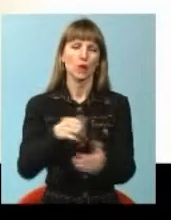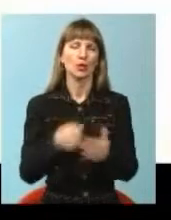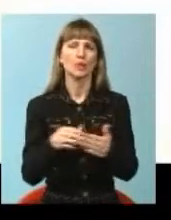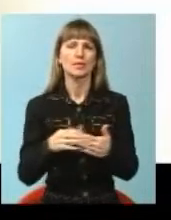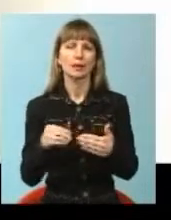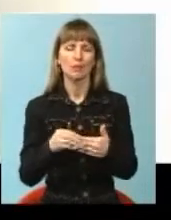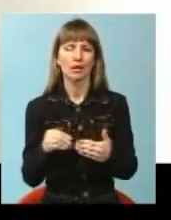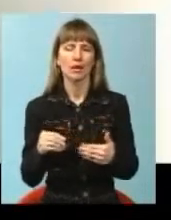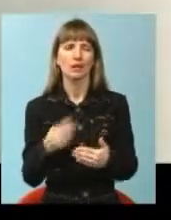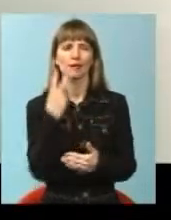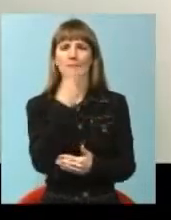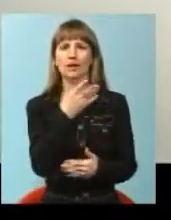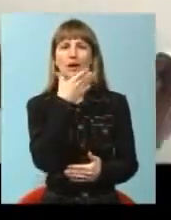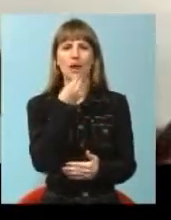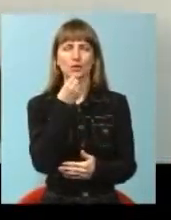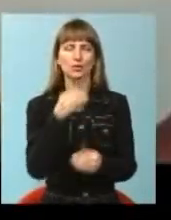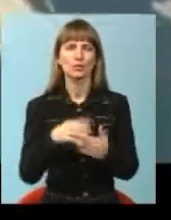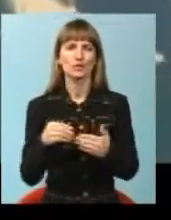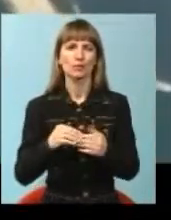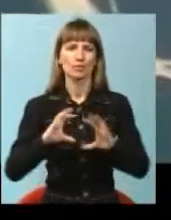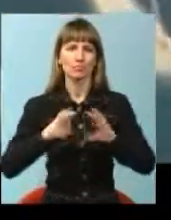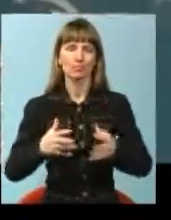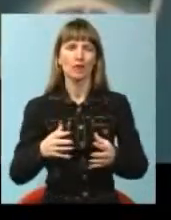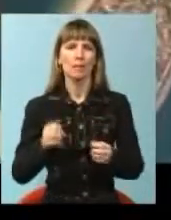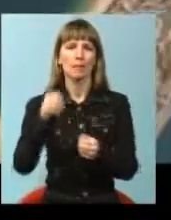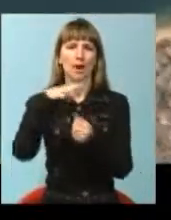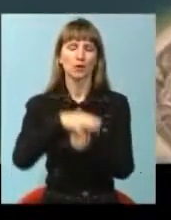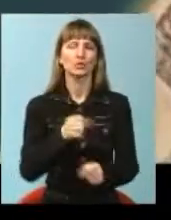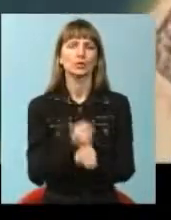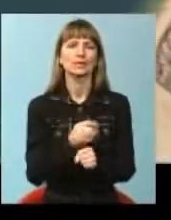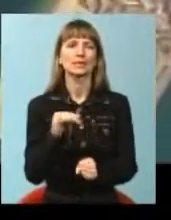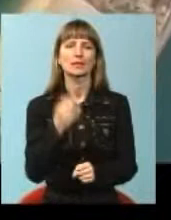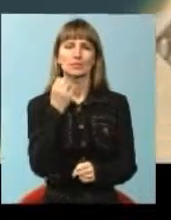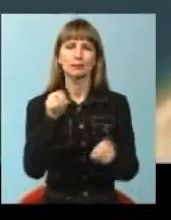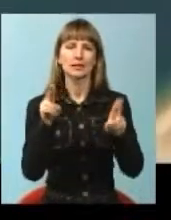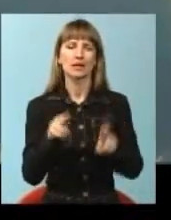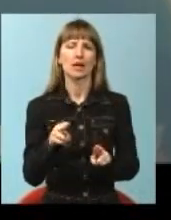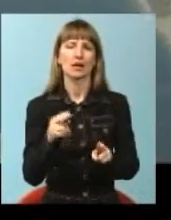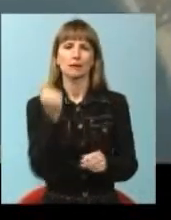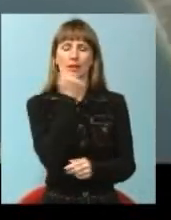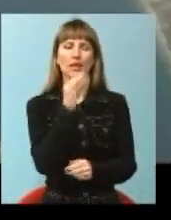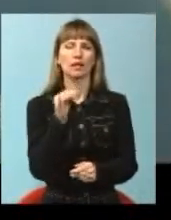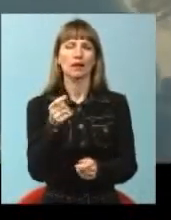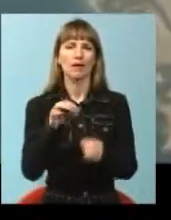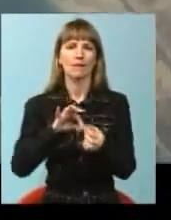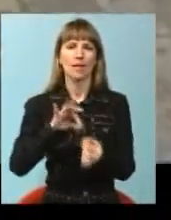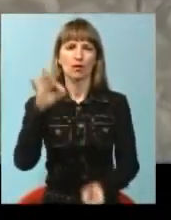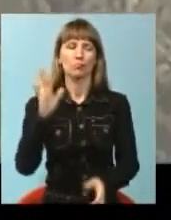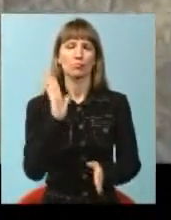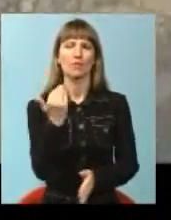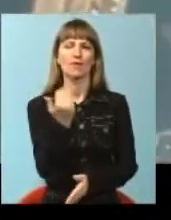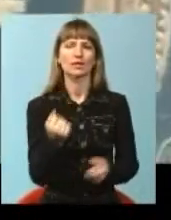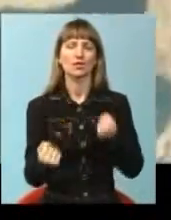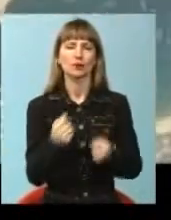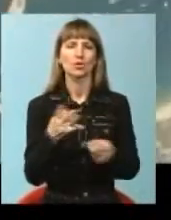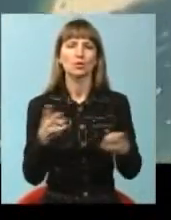обгледівши усю красу земної поверхні під вами. Парашут створений зі спеціальної тканини та мотузок, котрі будуть вас тримати. Головне